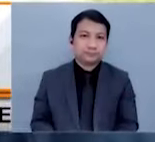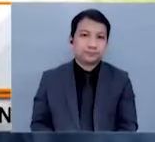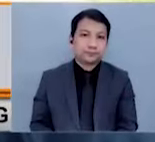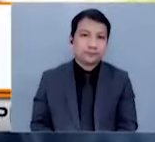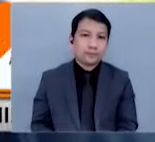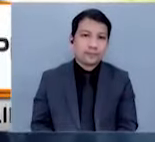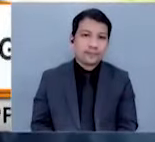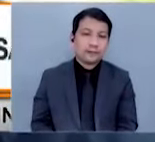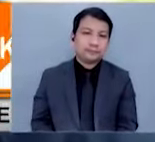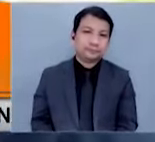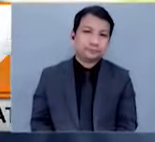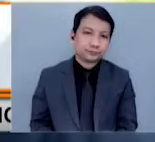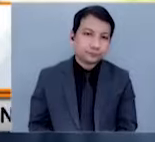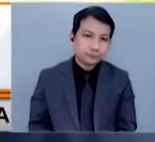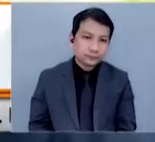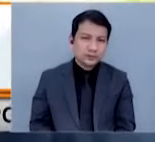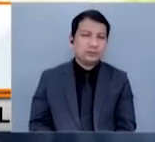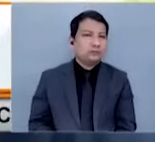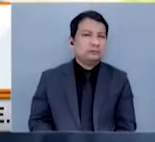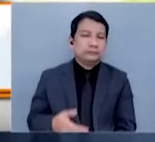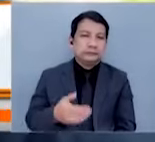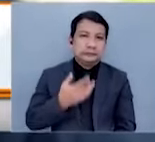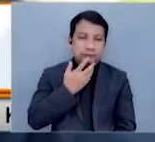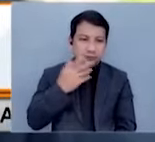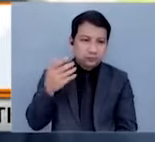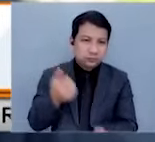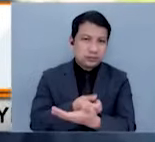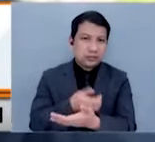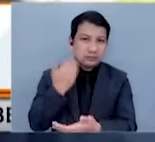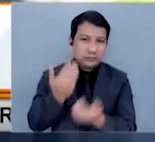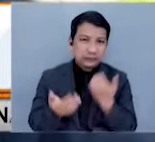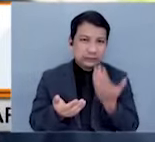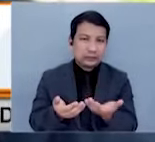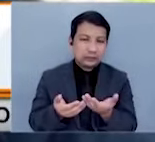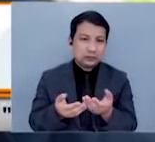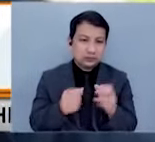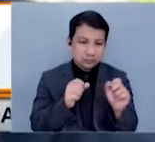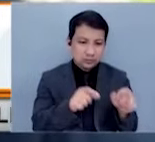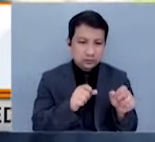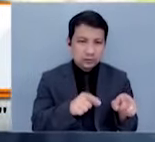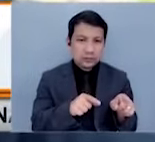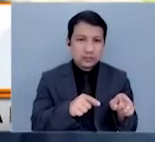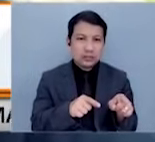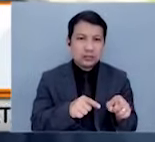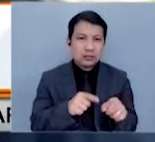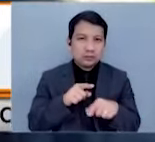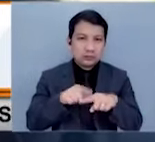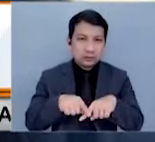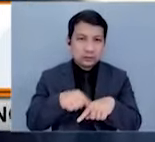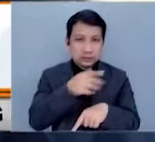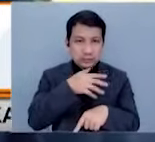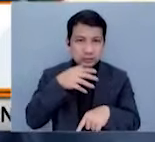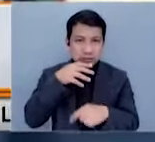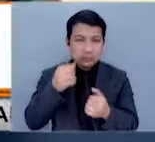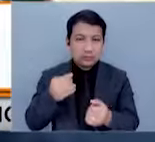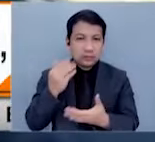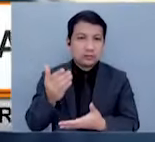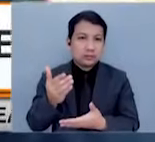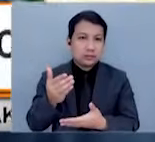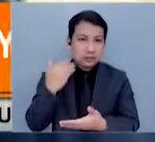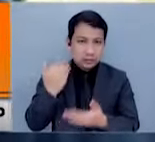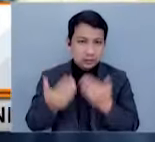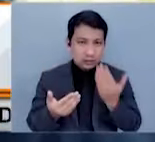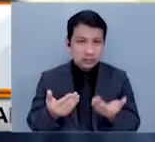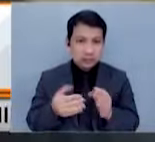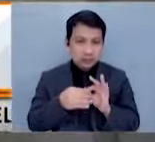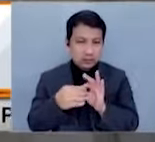talaga. Grabe yung mga pananim. Patay na. Nagtitinda na lang ako ngayon. Hindi pwedeng magsaka ngayon dahil mamamatay lang ang aming pananim sa